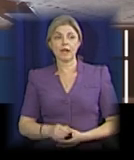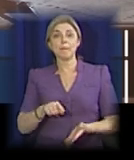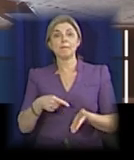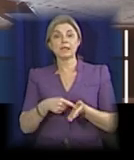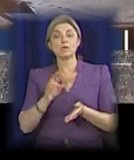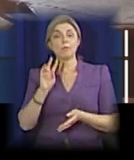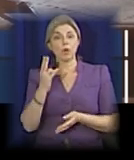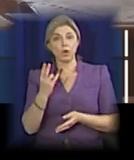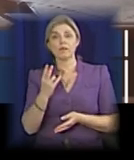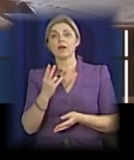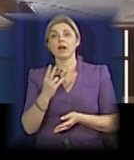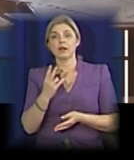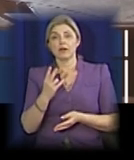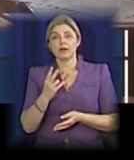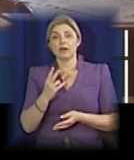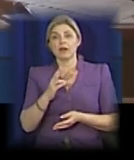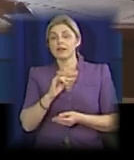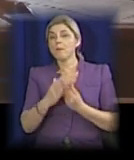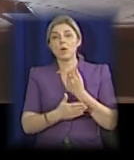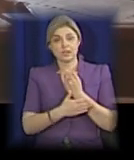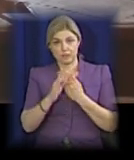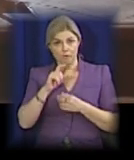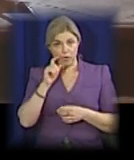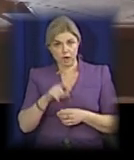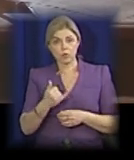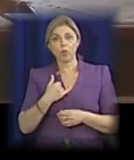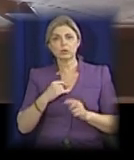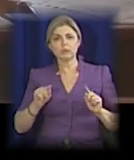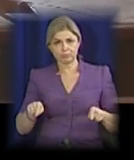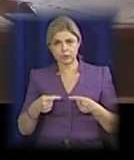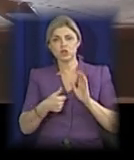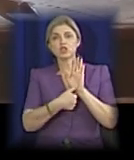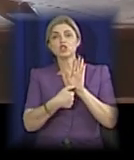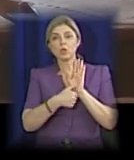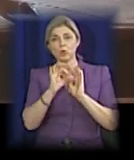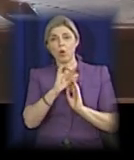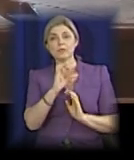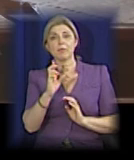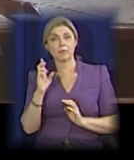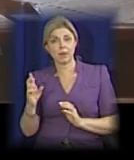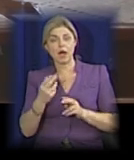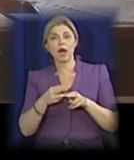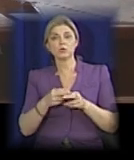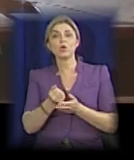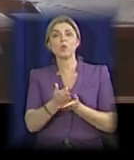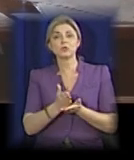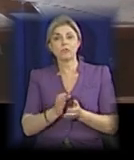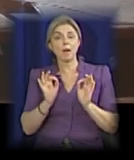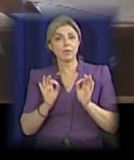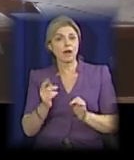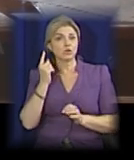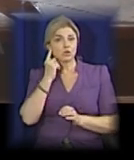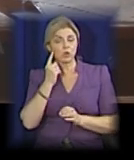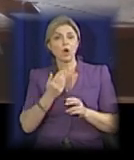Місто Миколаїв не пасе задніх в Україні. У нас створено 600 ОСББ, які обслуговують... Ось правильно почуйте мою